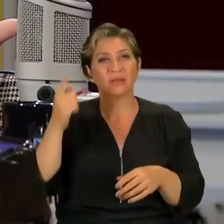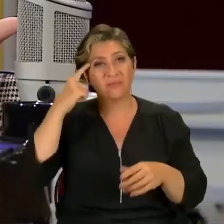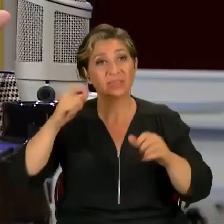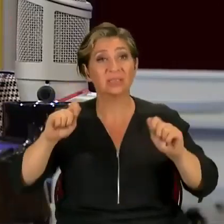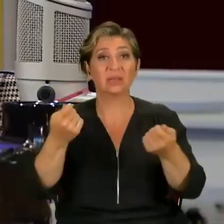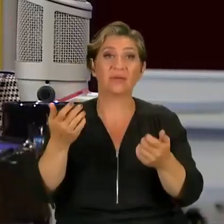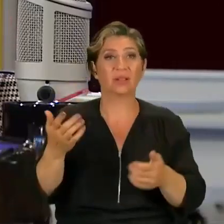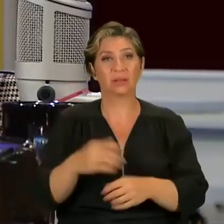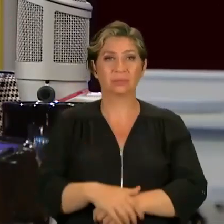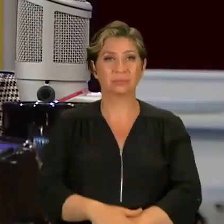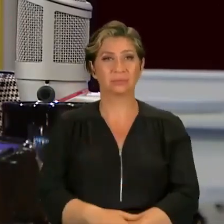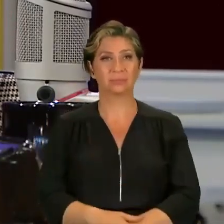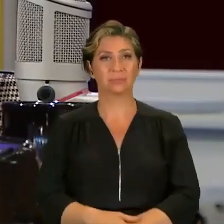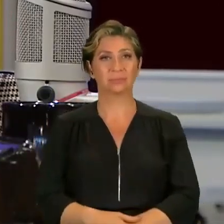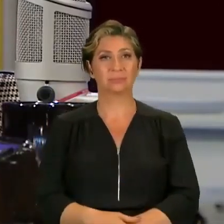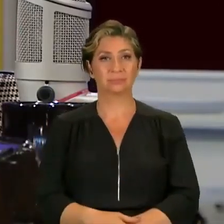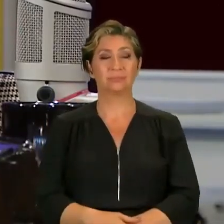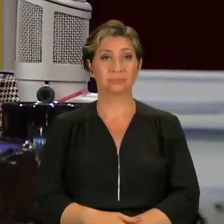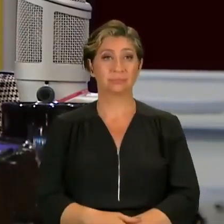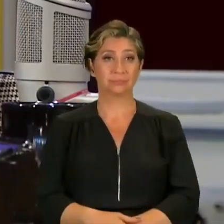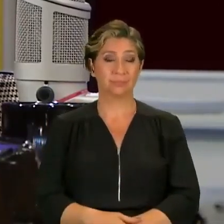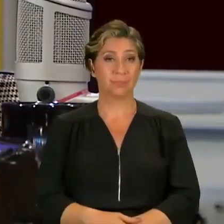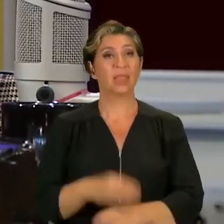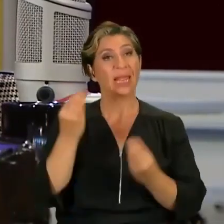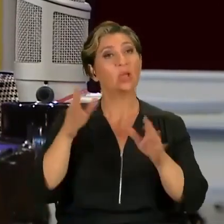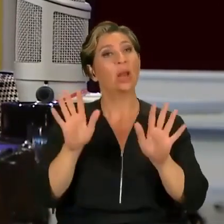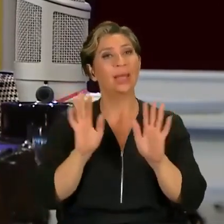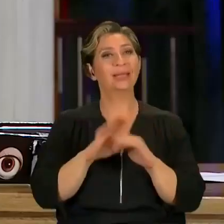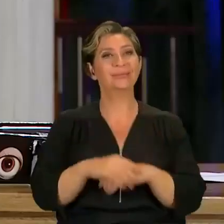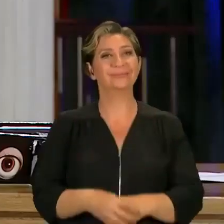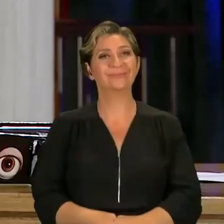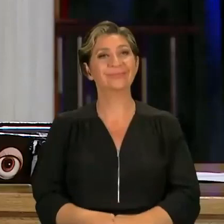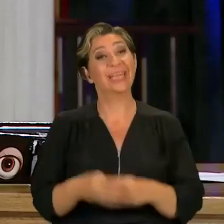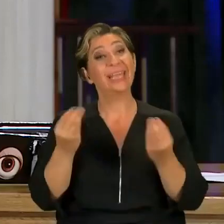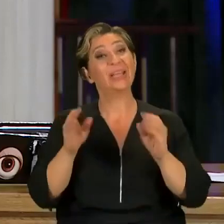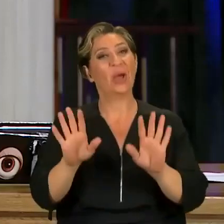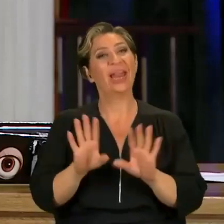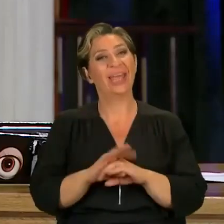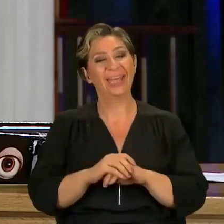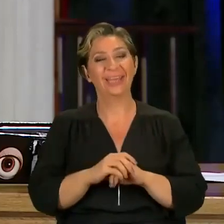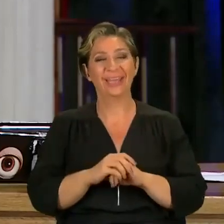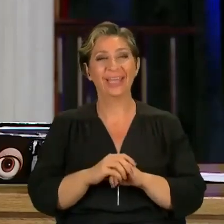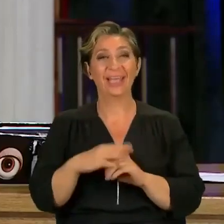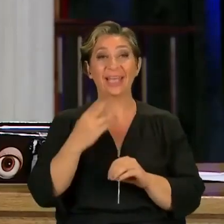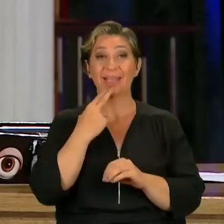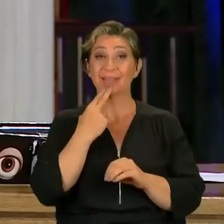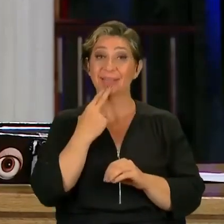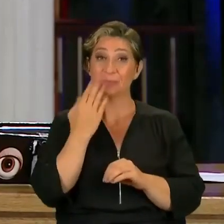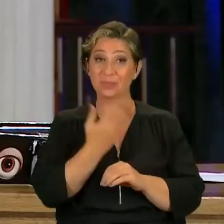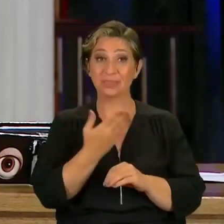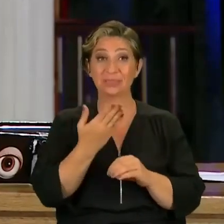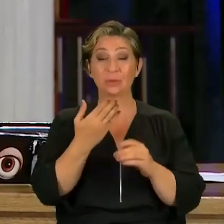kafasını kırarlar vallahi. Şimdi öyle, evet. Değil mi? İyi ki öyle. İyi ki de. İyi ki öyle. Çünkü